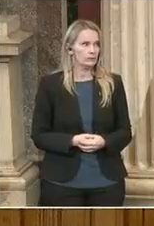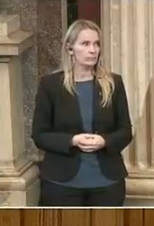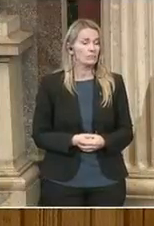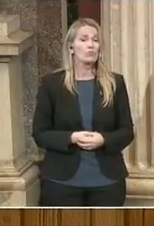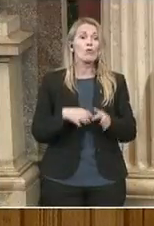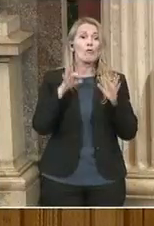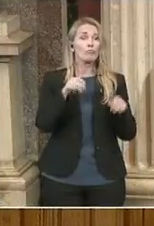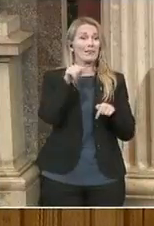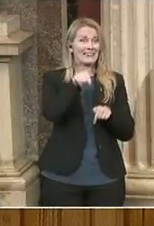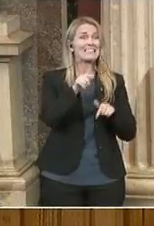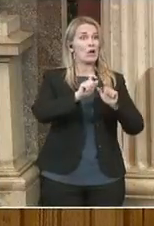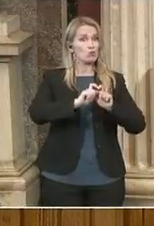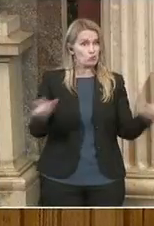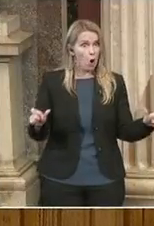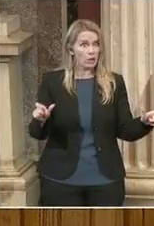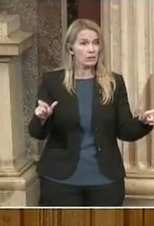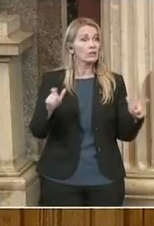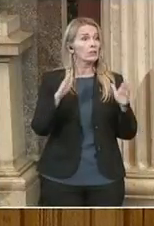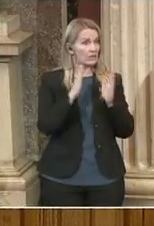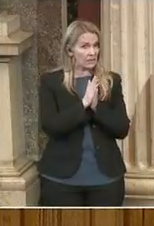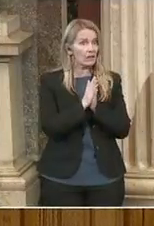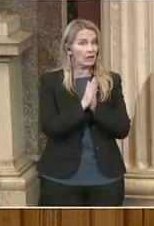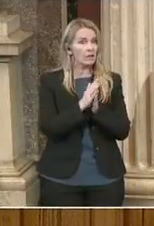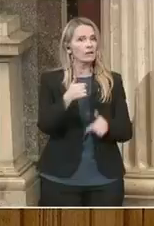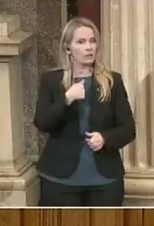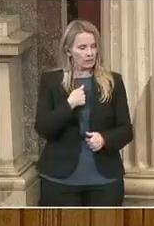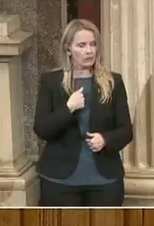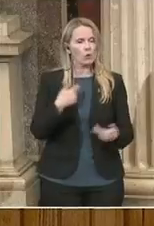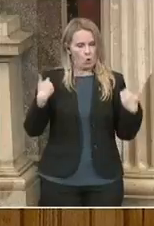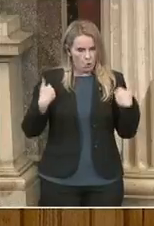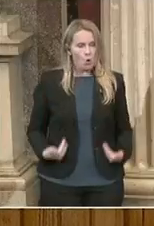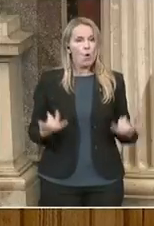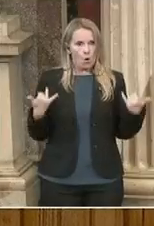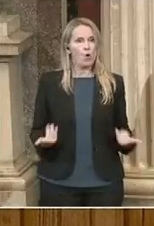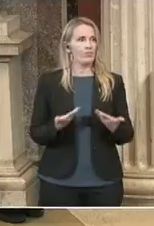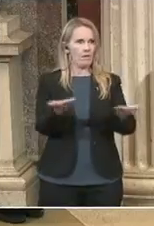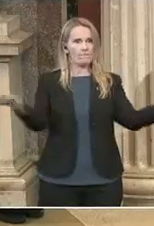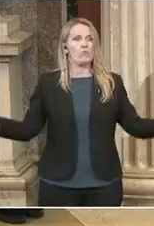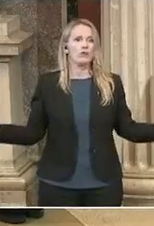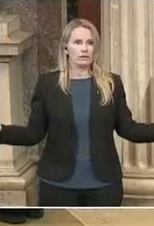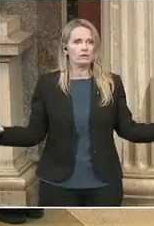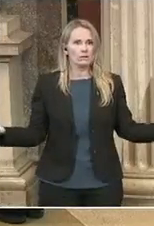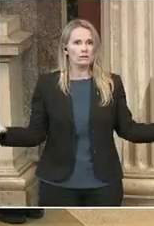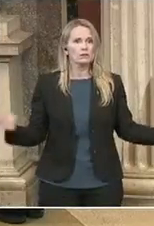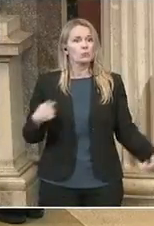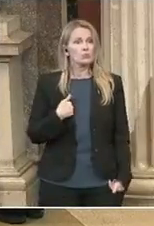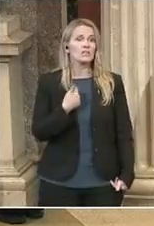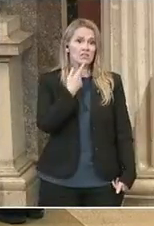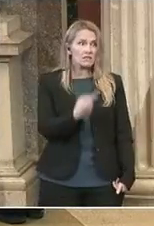für diese Schuld der Kirche stehe ich heute vor ihnen und